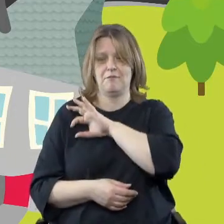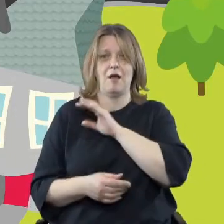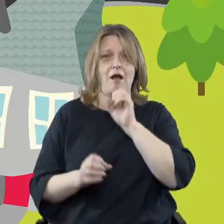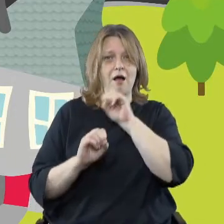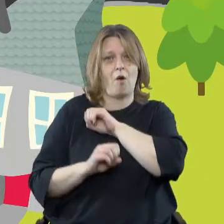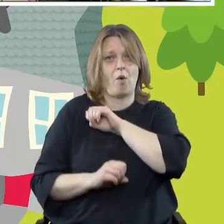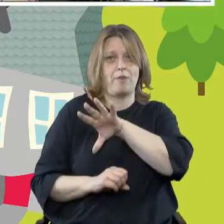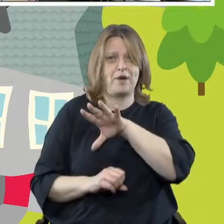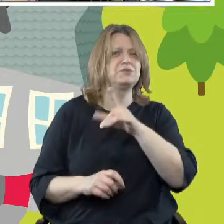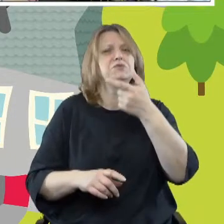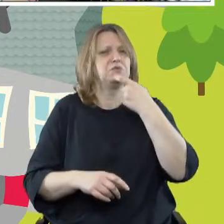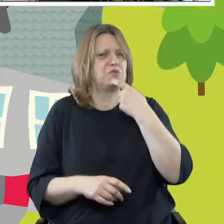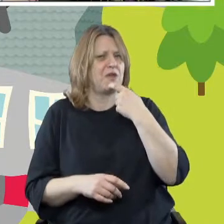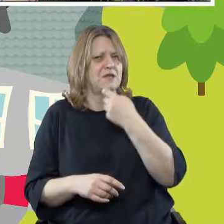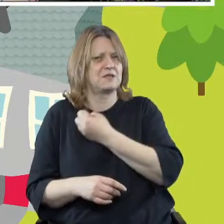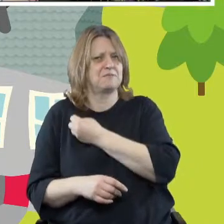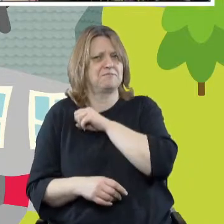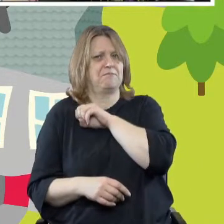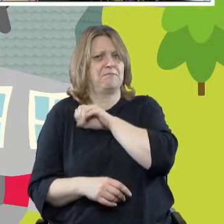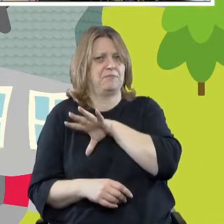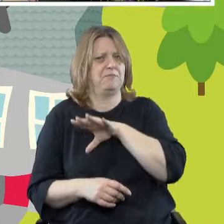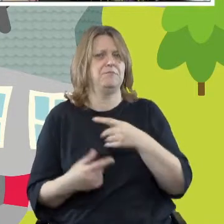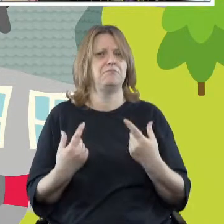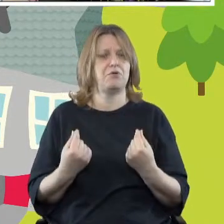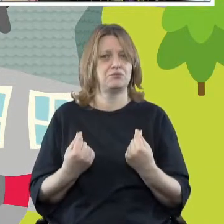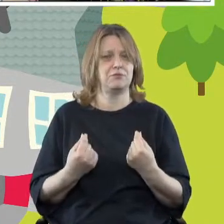Do czego są elementy odblaskowe?